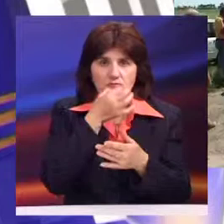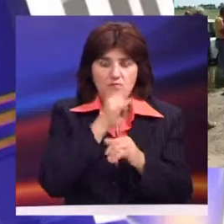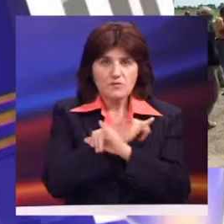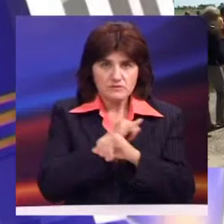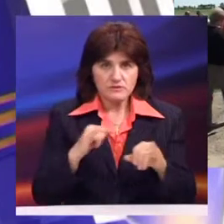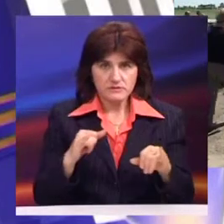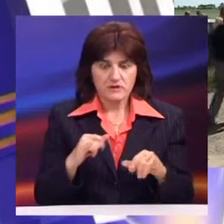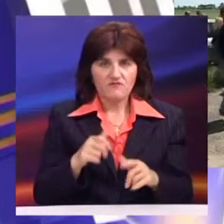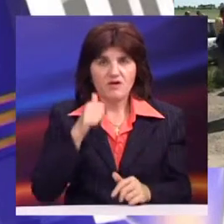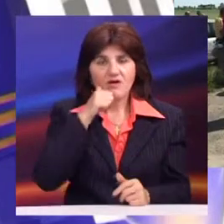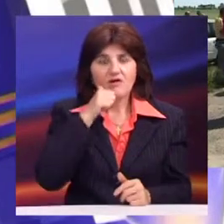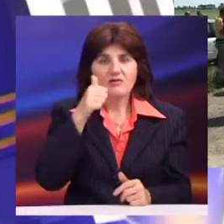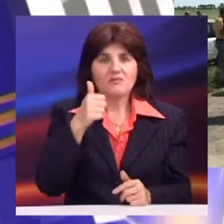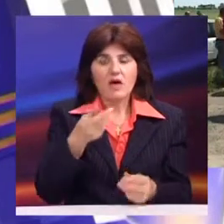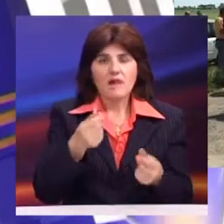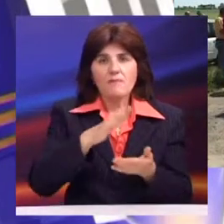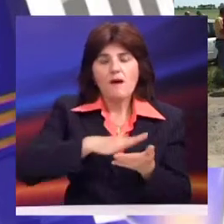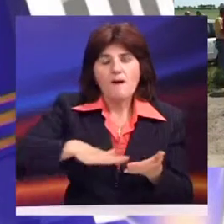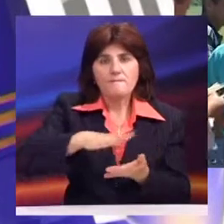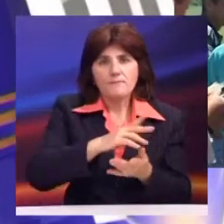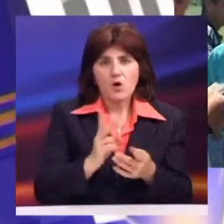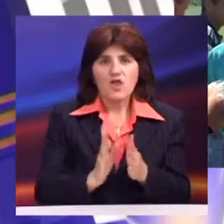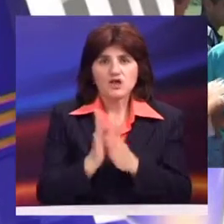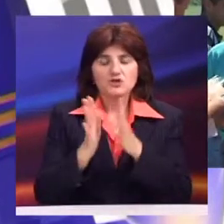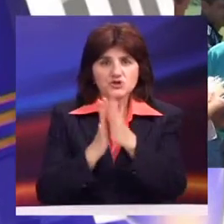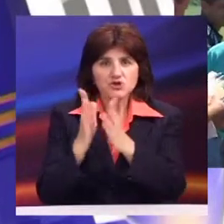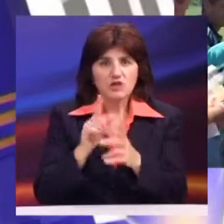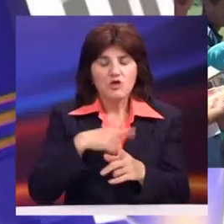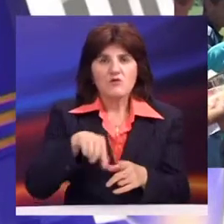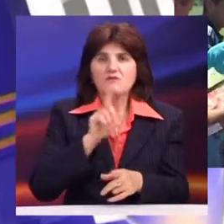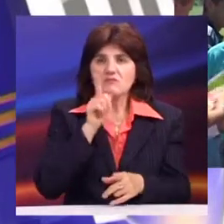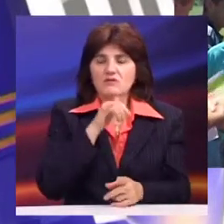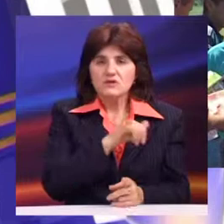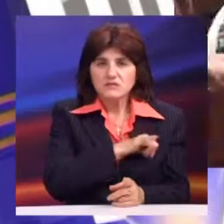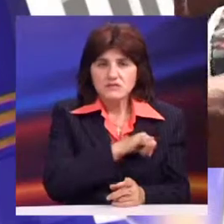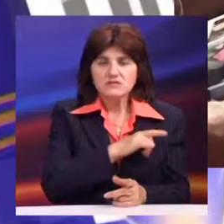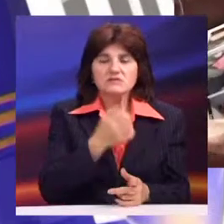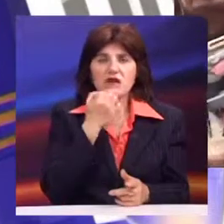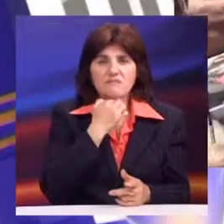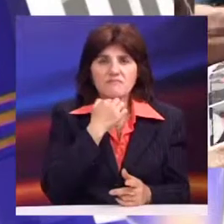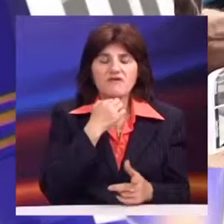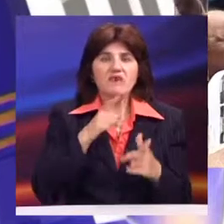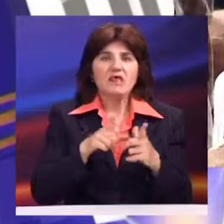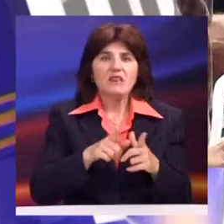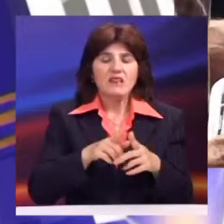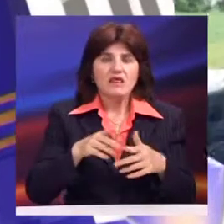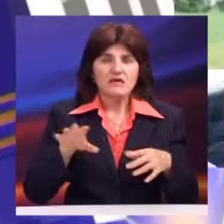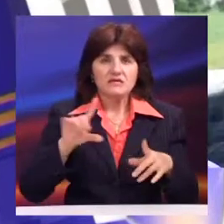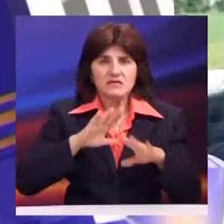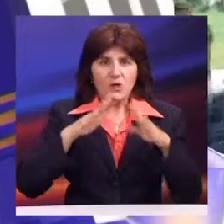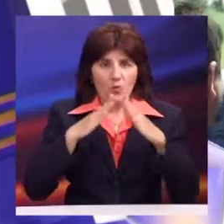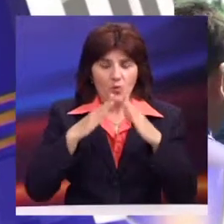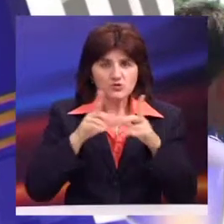pomak. Danima polja strnih žita u Subotici prisustvovao je veliki broj zainteresovanih poljoprivrednika, semenskih kuća i stručnjaka iz